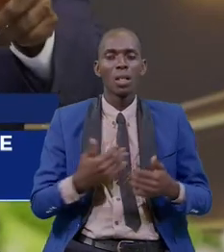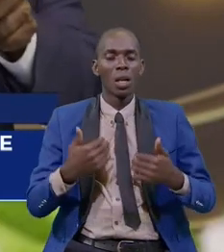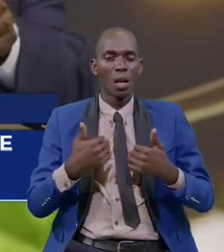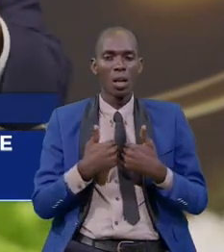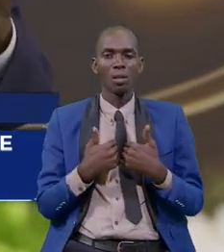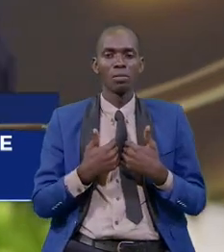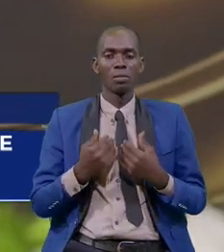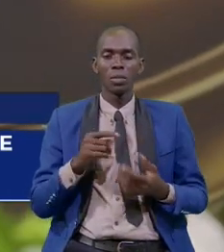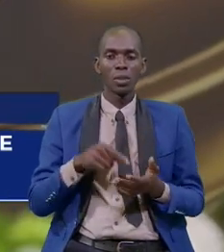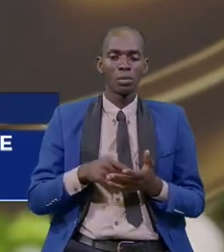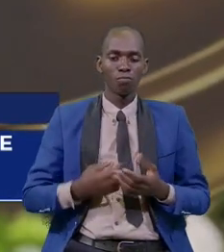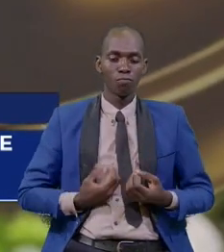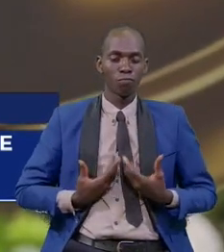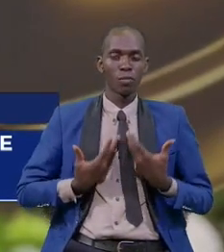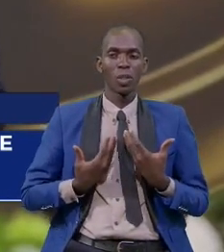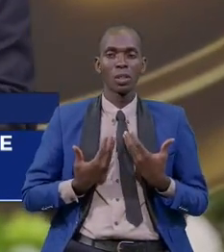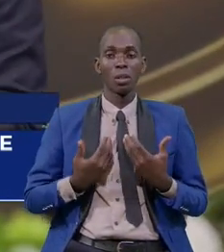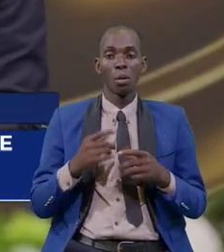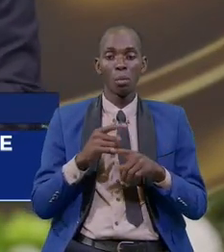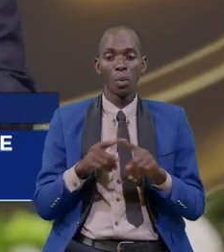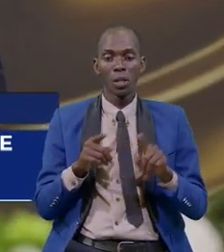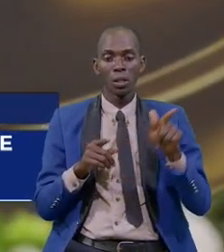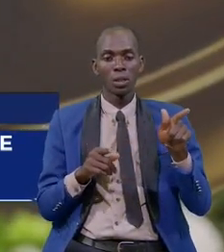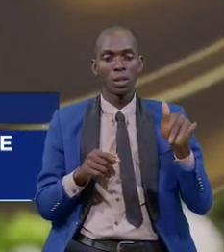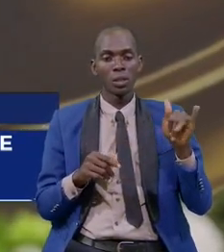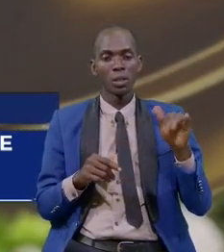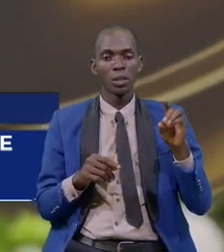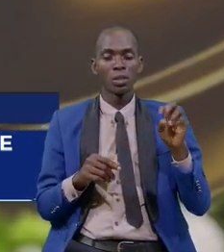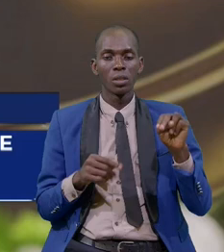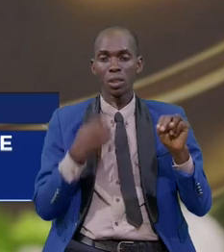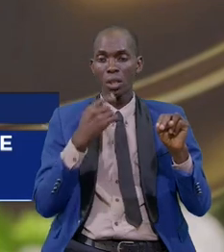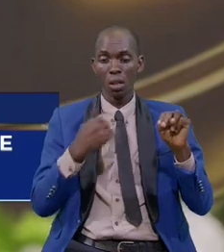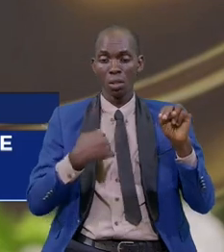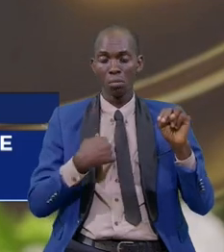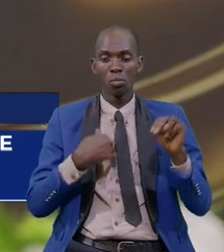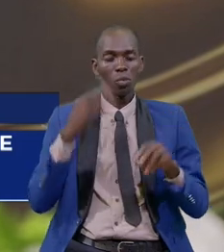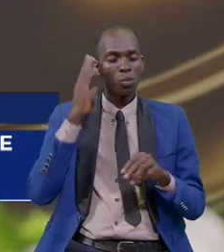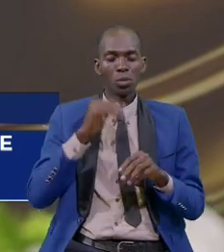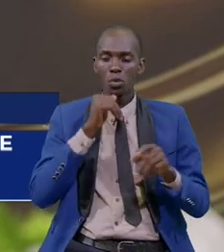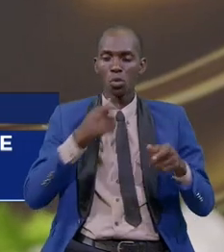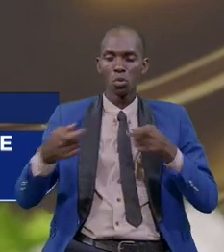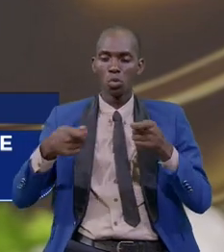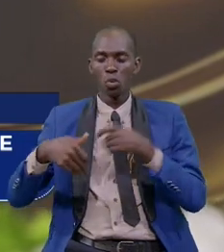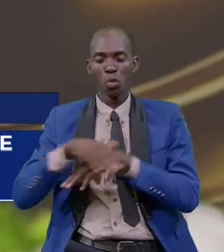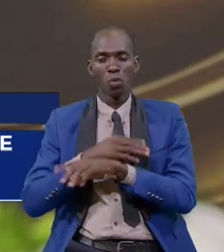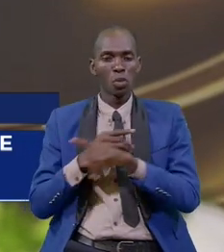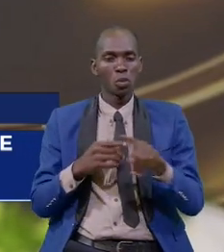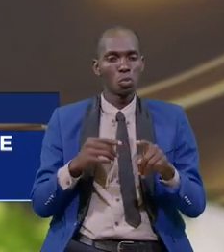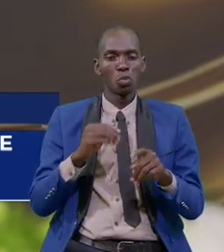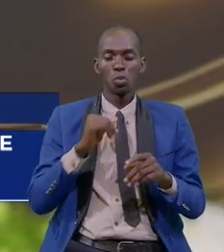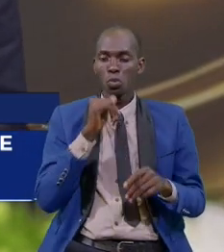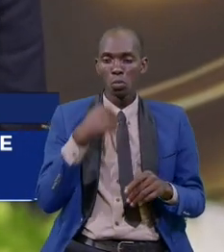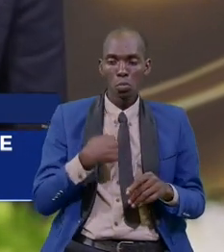vie, Gédéon dit, moi, je ne dominerai pas sur vous. Et mes fils ne domineront